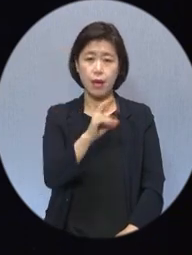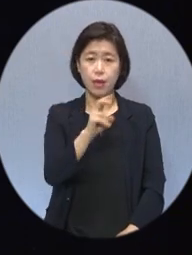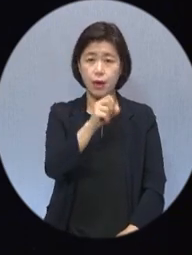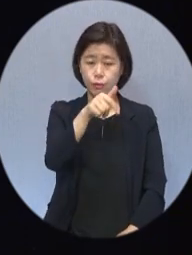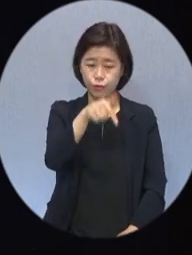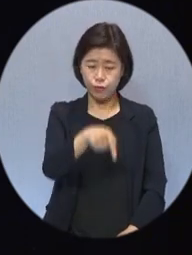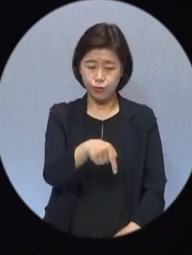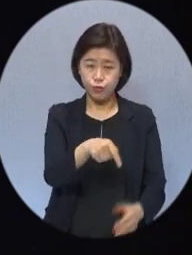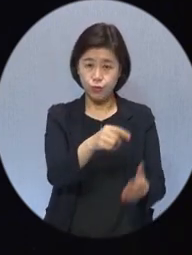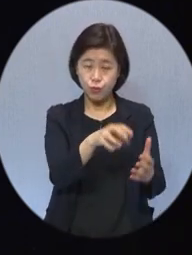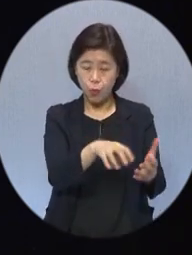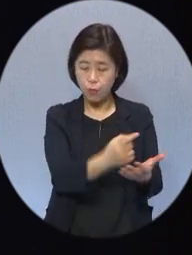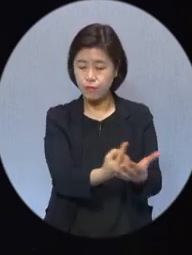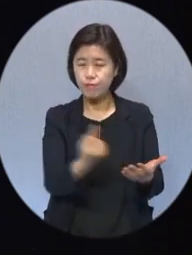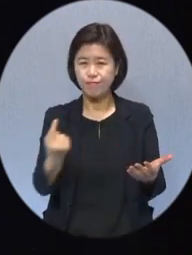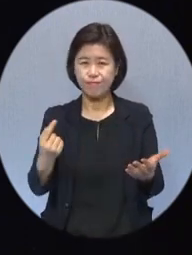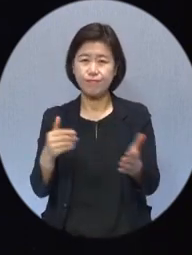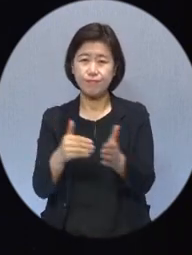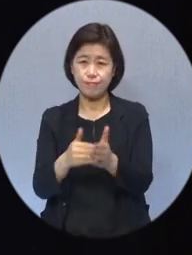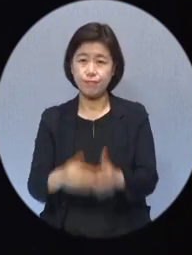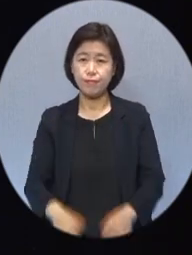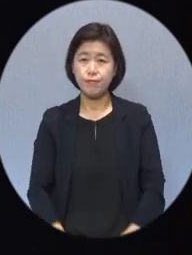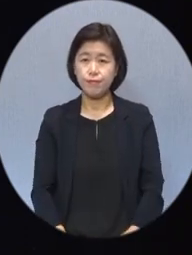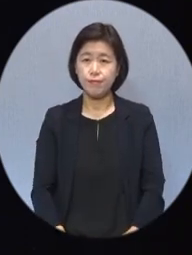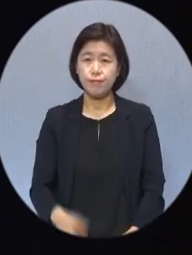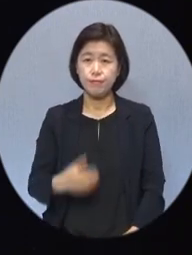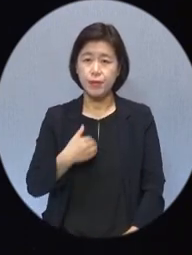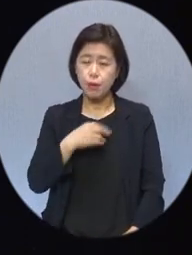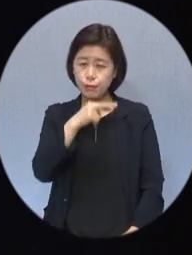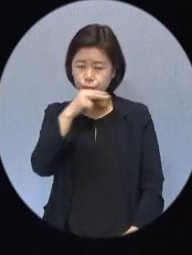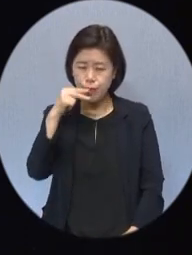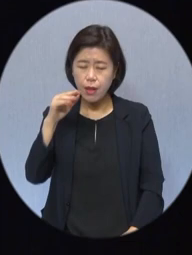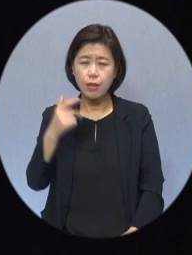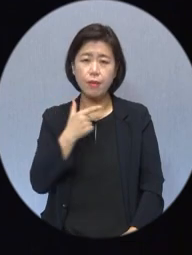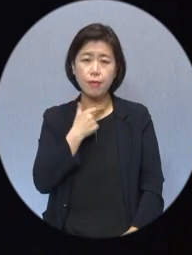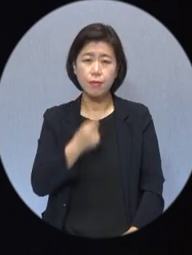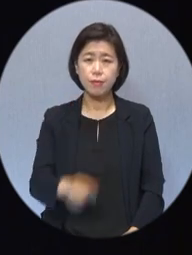나는 결의 향내가 되고 싶습니다.